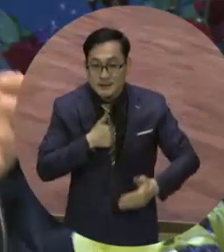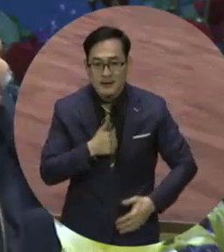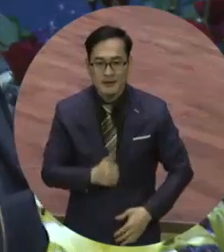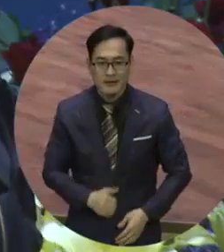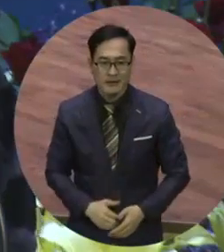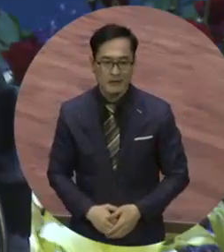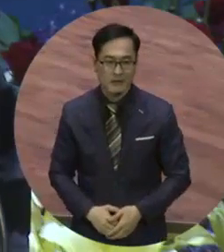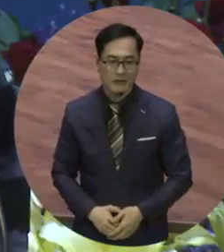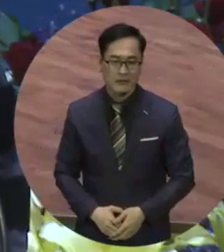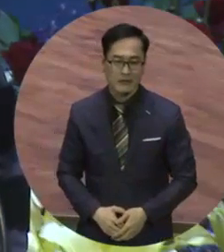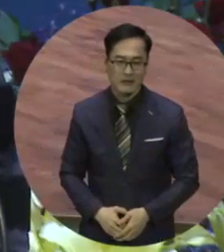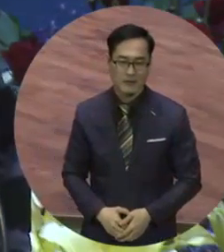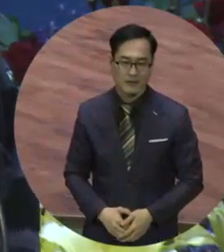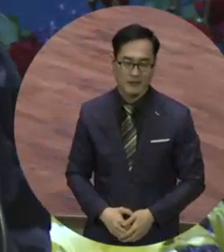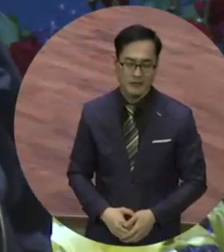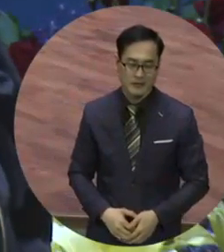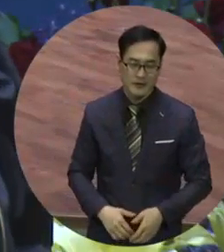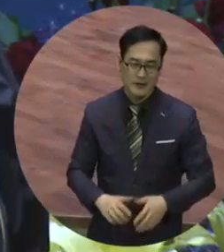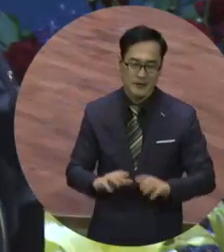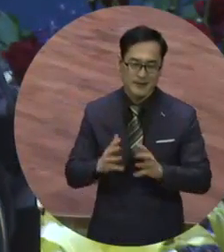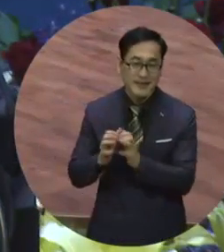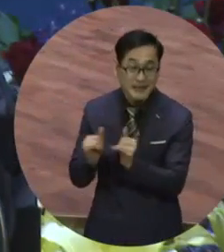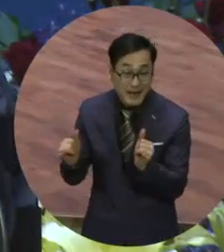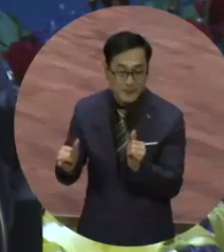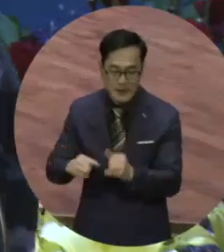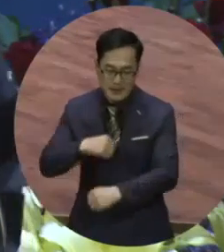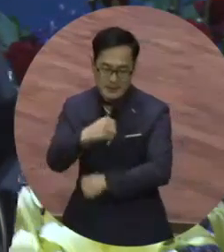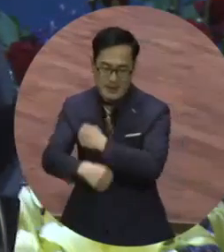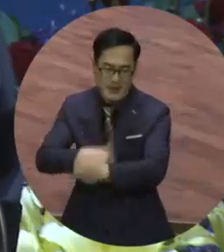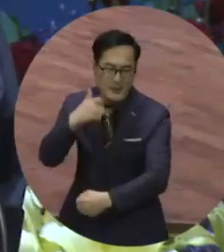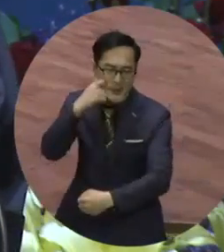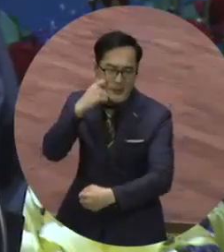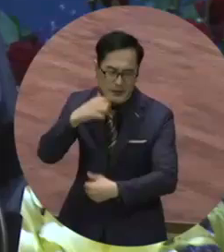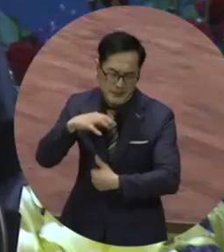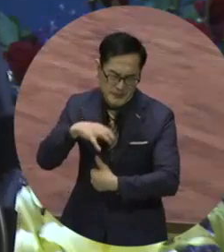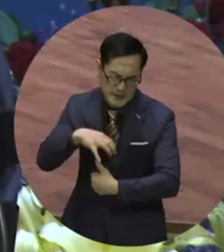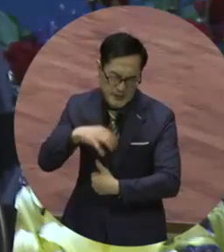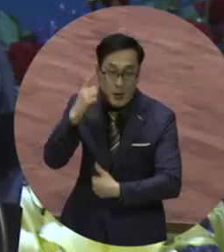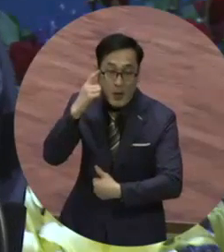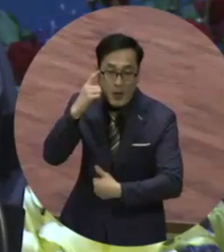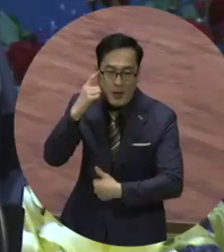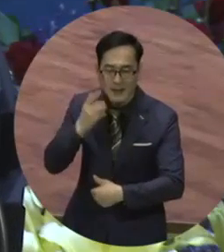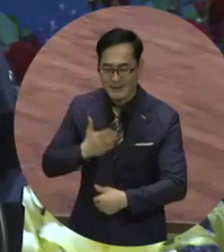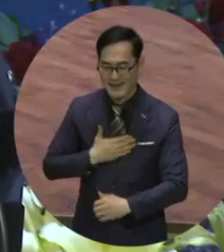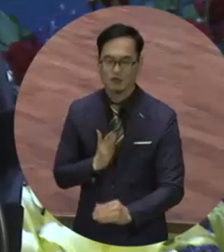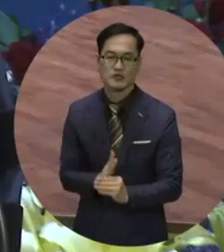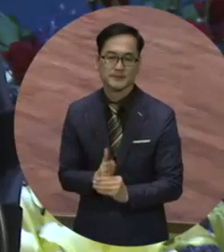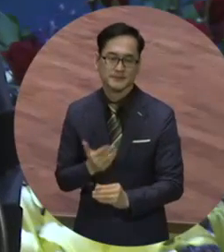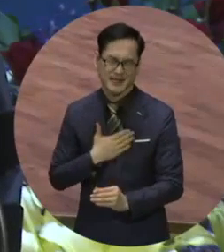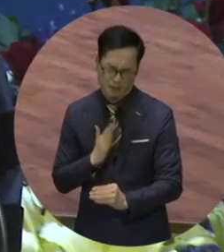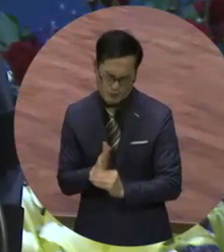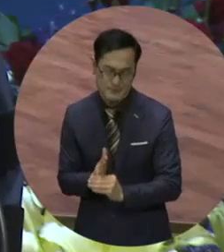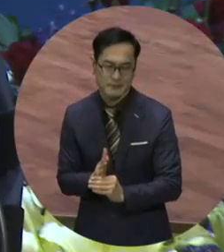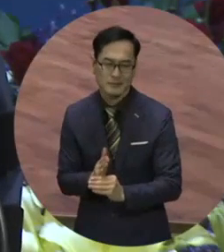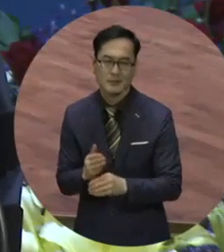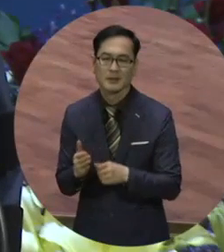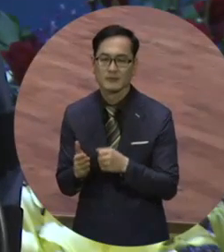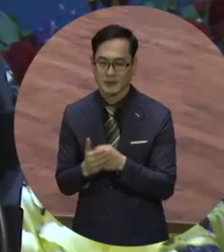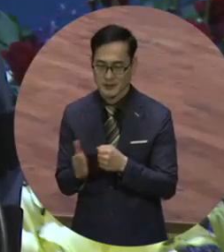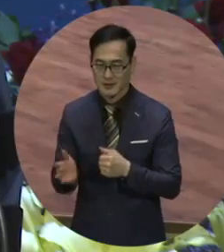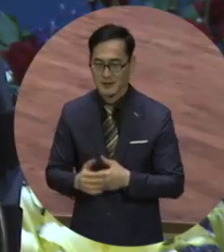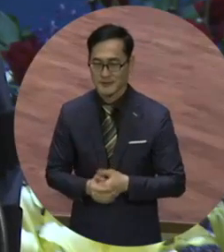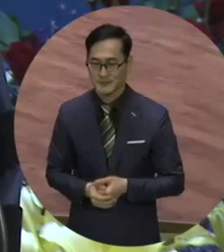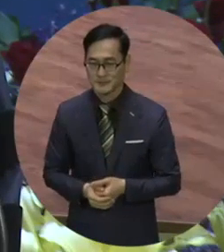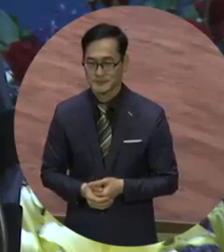이 세상 사람들이 왜 자유하지 못하느냐? 나중심이에요. 모든 게 나중심.